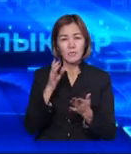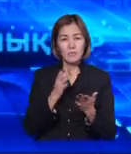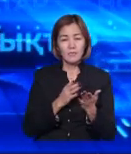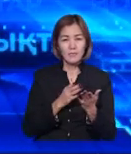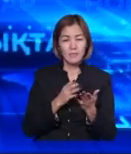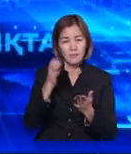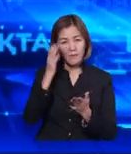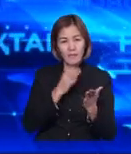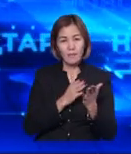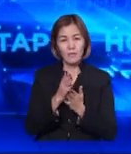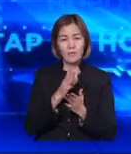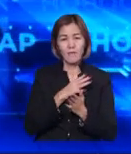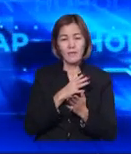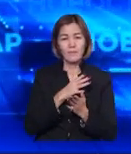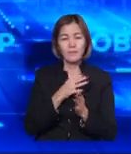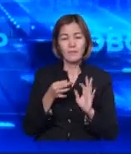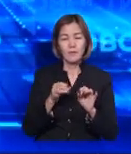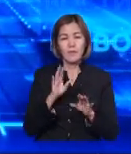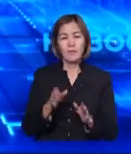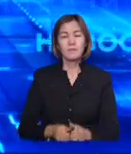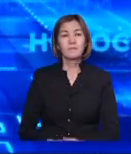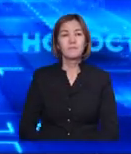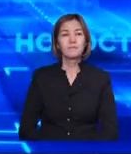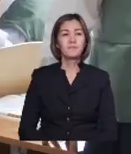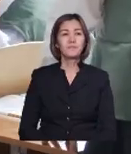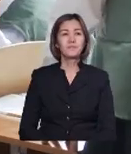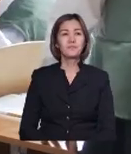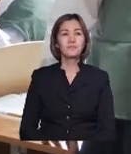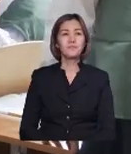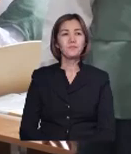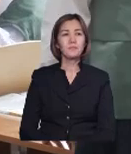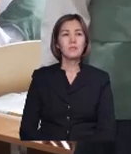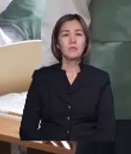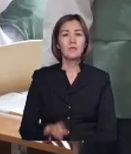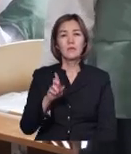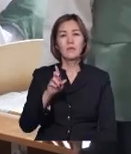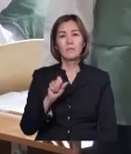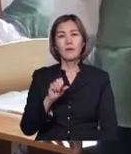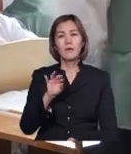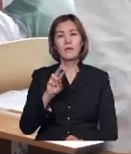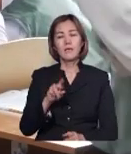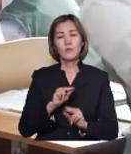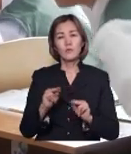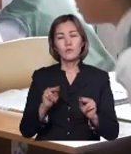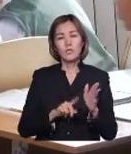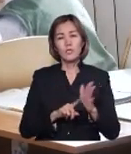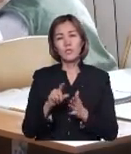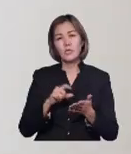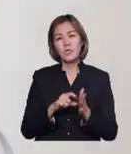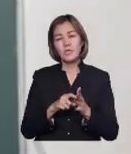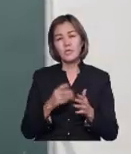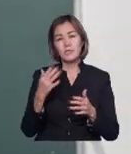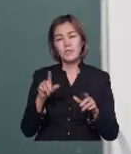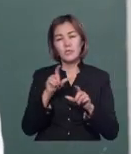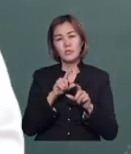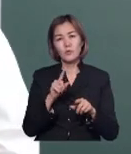образования Наш корреспондент расскажет подробнее баян Байба сова учитель начальных классов в средней школе номер